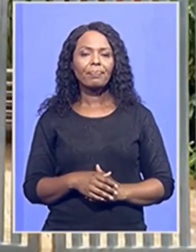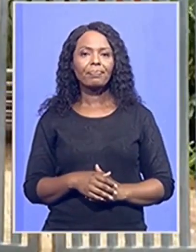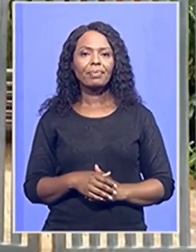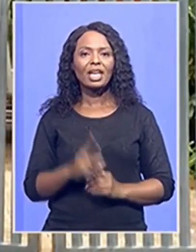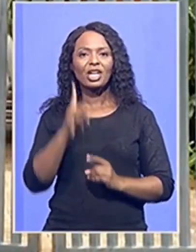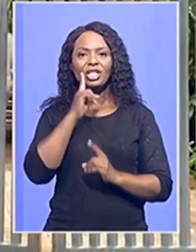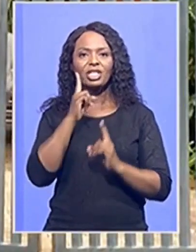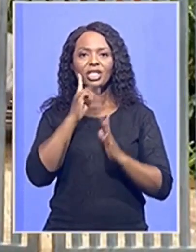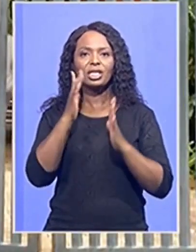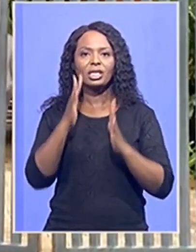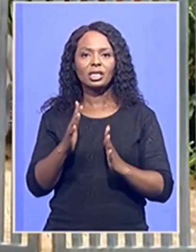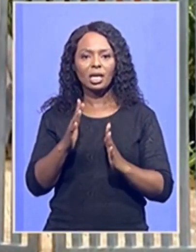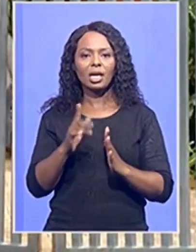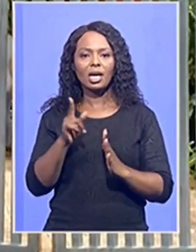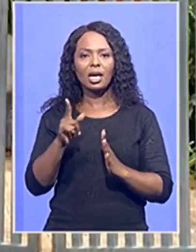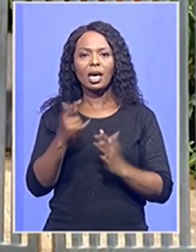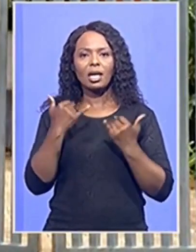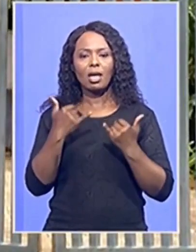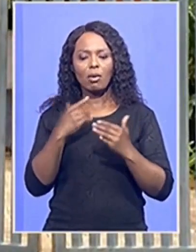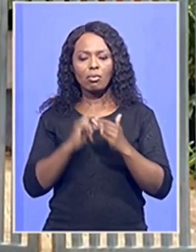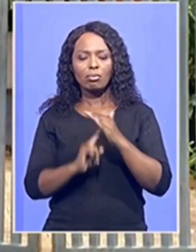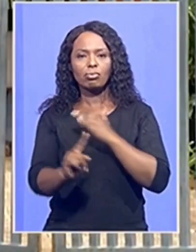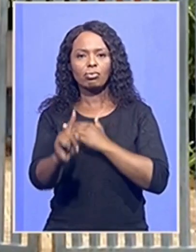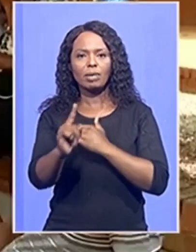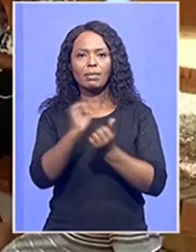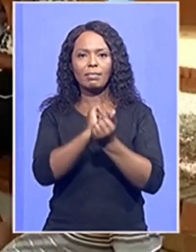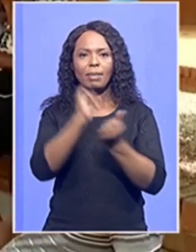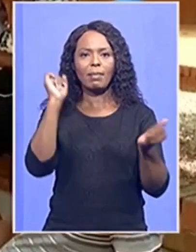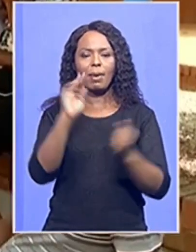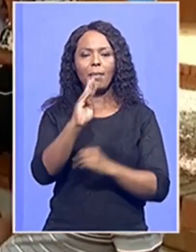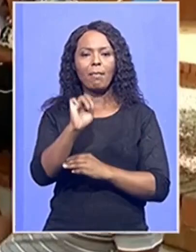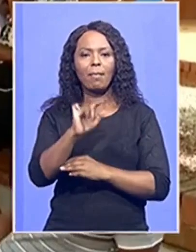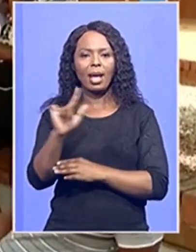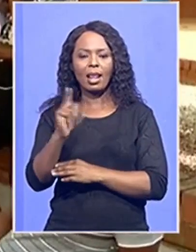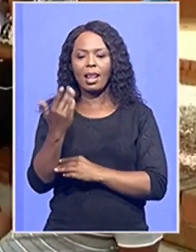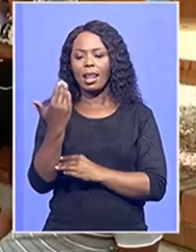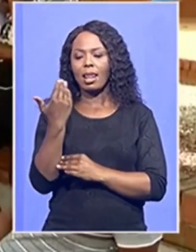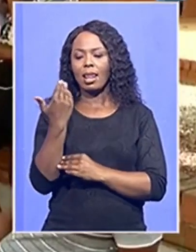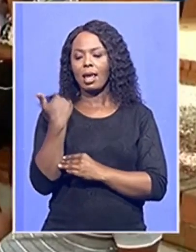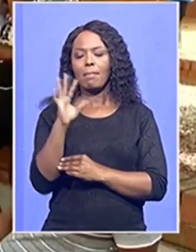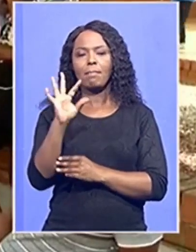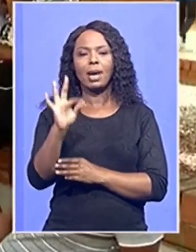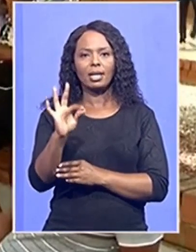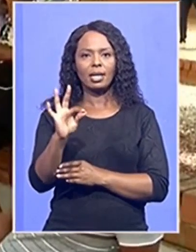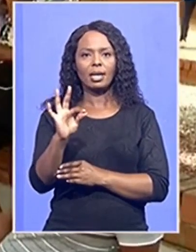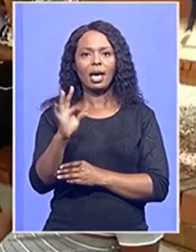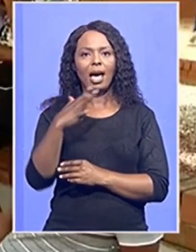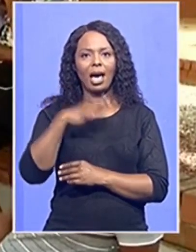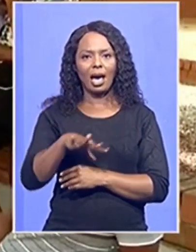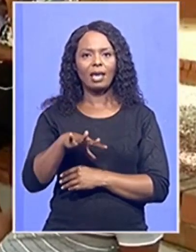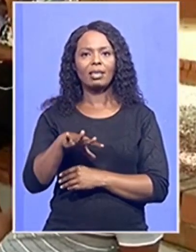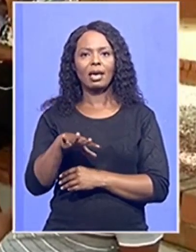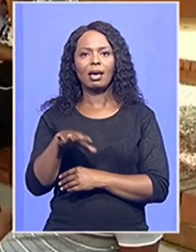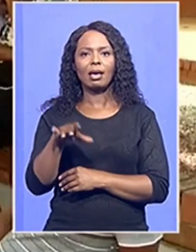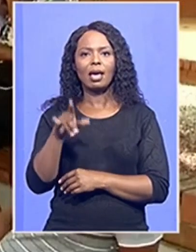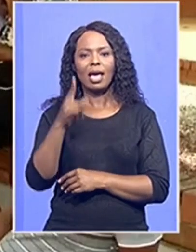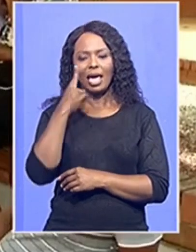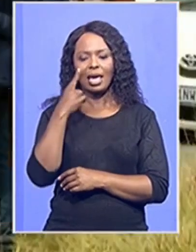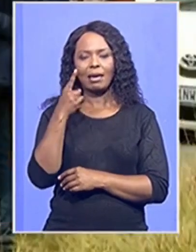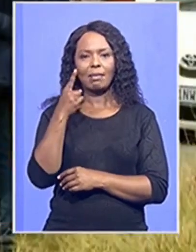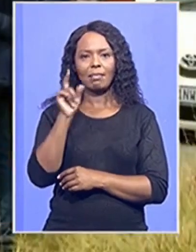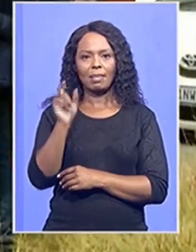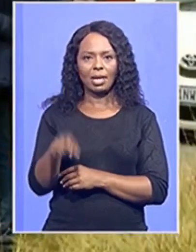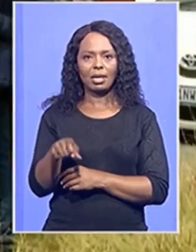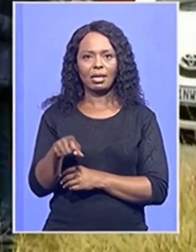Fa Morutabana a ne a ipaakanyetsa kopo ya semmuso ya go gololwa ka beili ka Mantaga, batswasetlhabelo ba bangwe ba gagwe ba tlhageletse